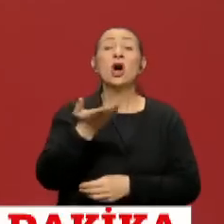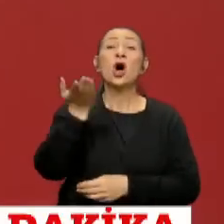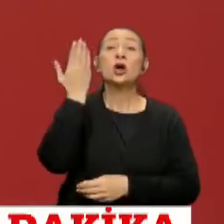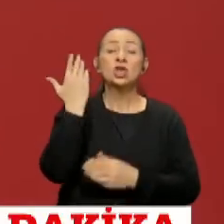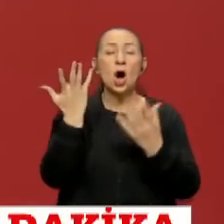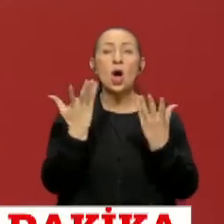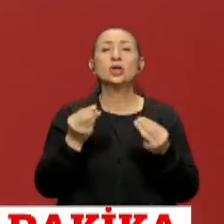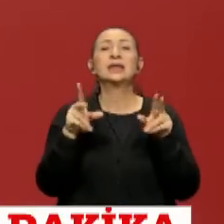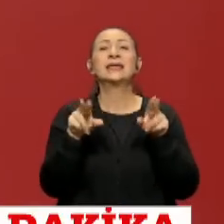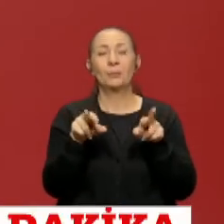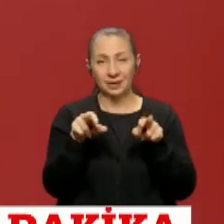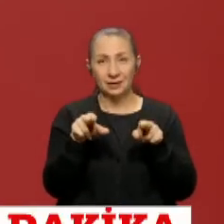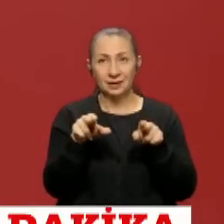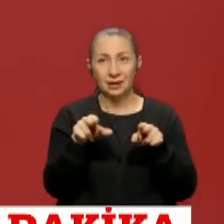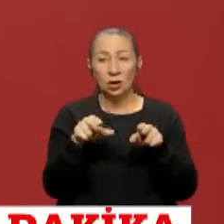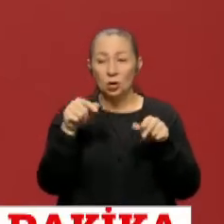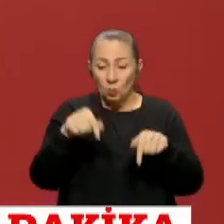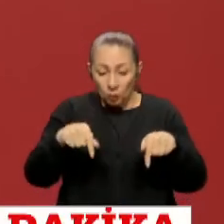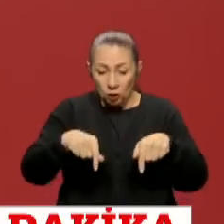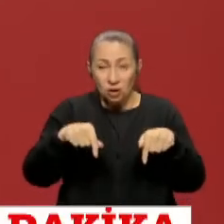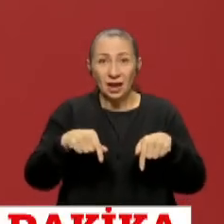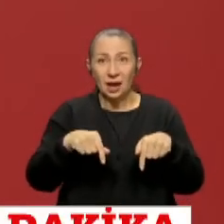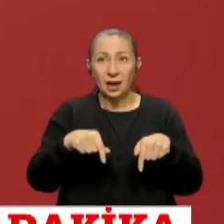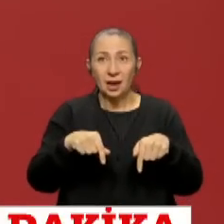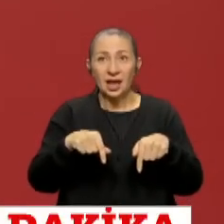Yüz yıl önce olduğu gibi bugün de